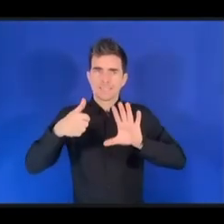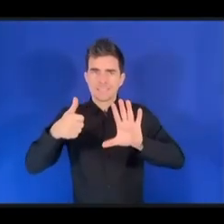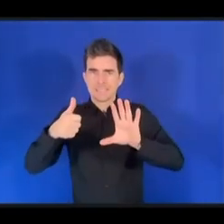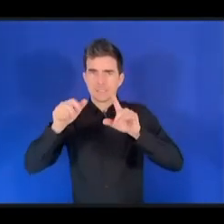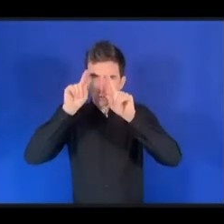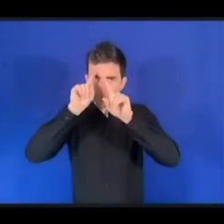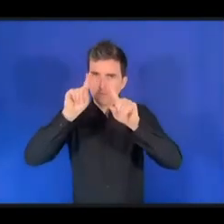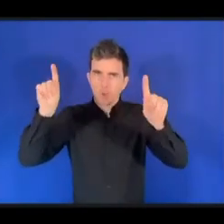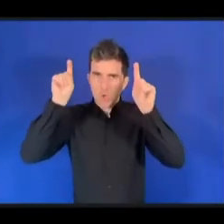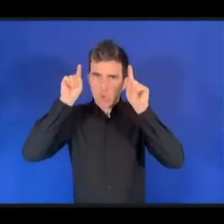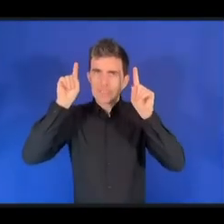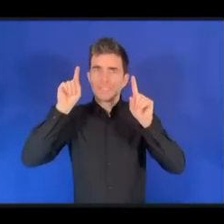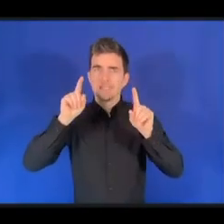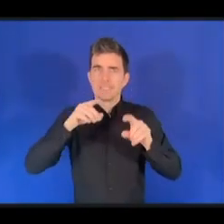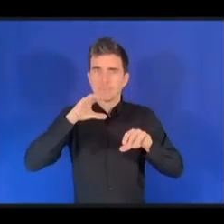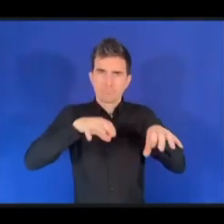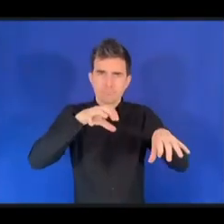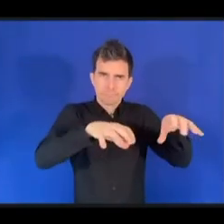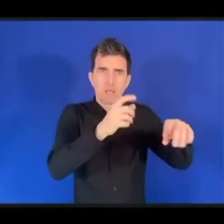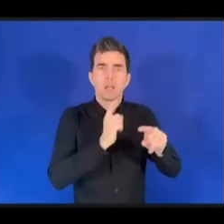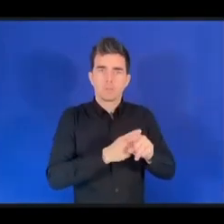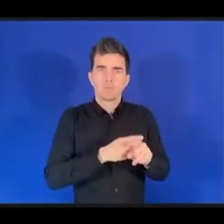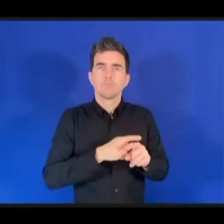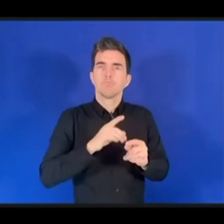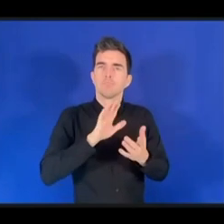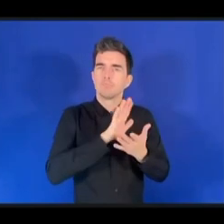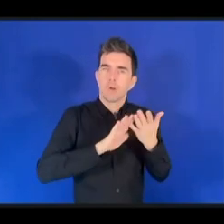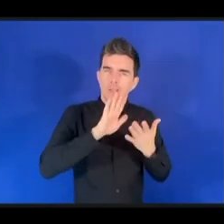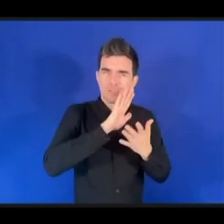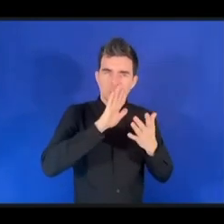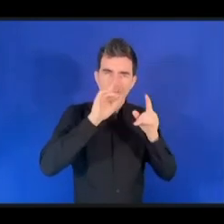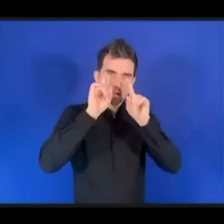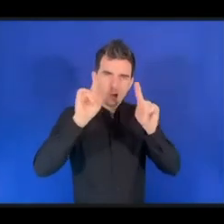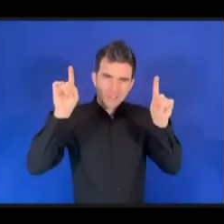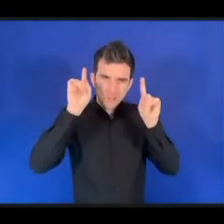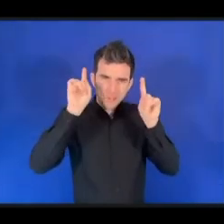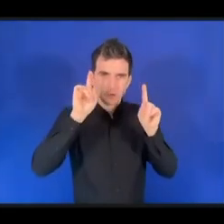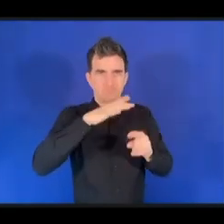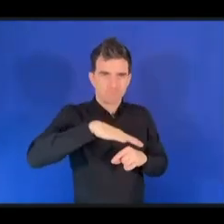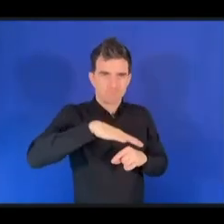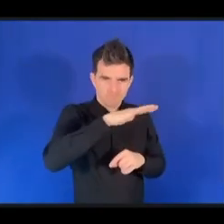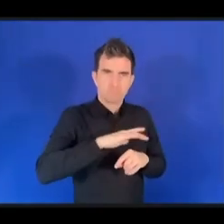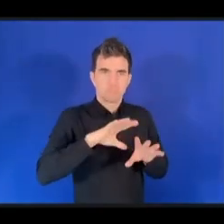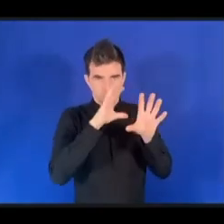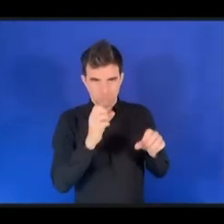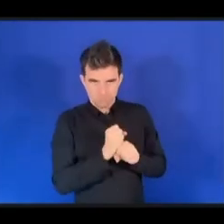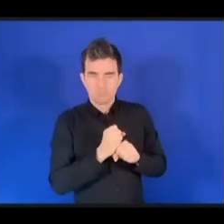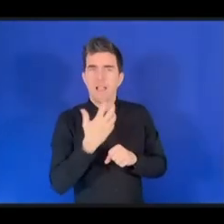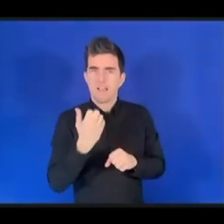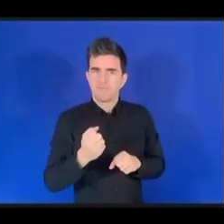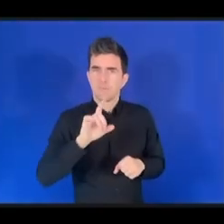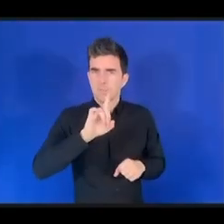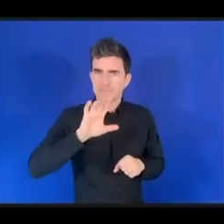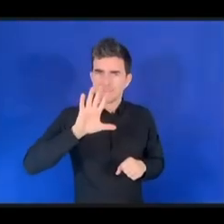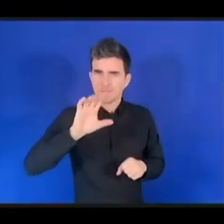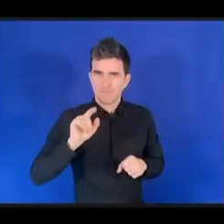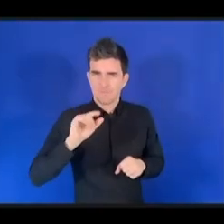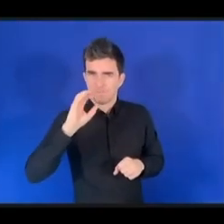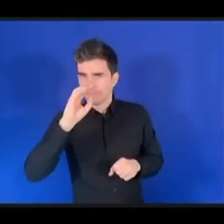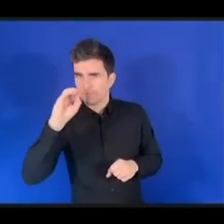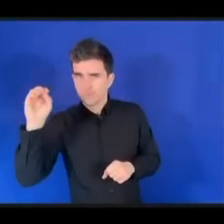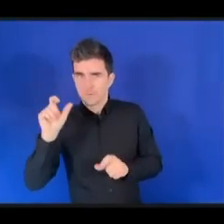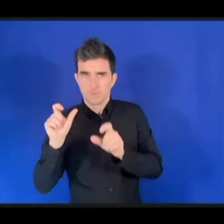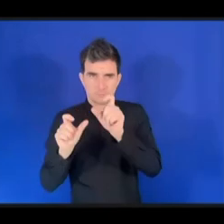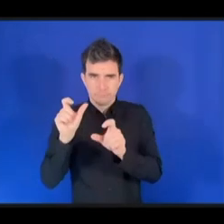はこの7年間で1.6倍に1万5000人近くになってきまし